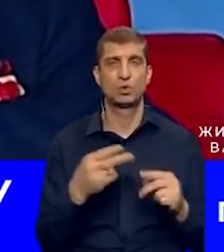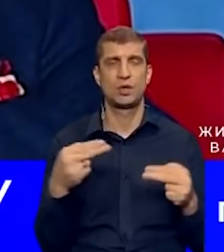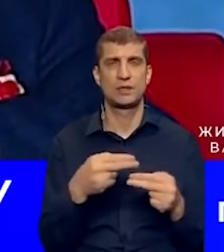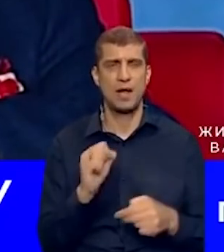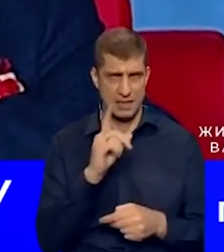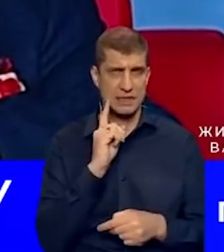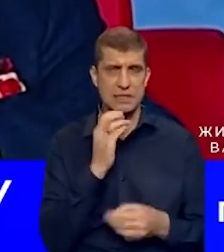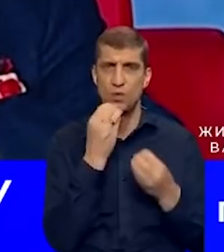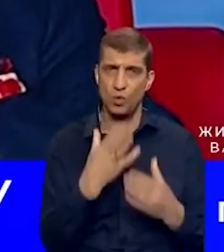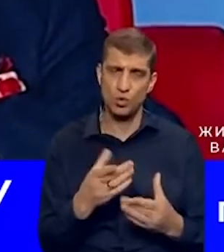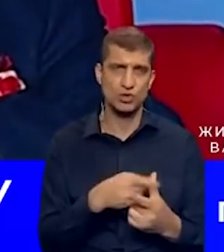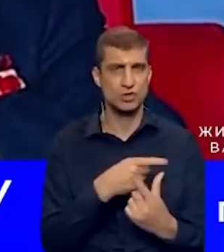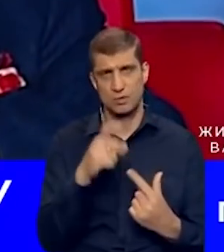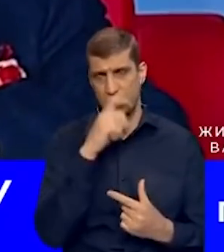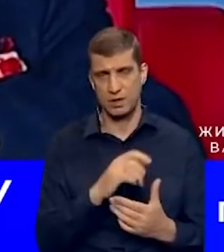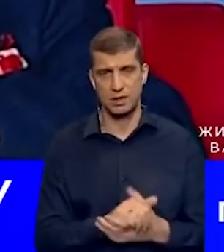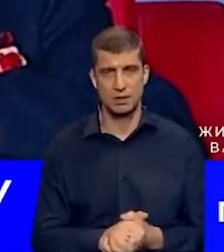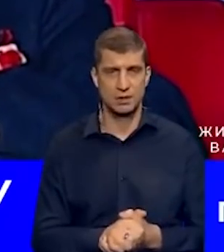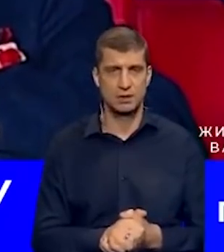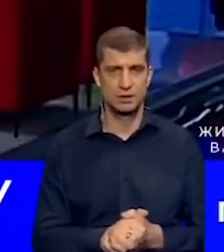Зеленський хороший чи поганий?